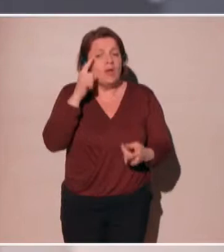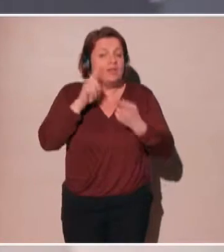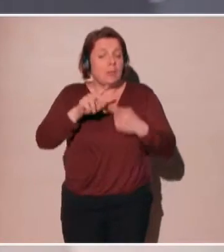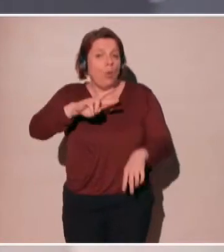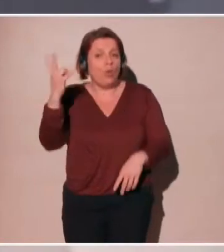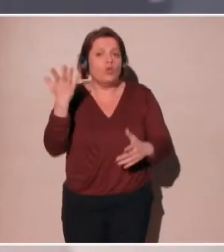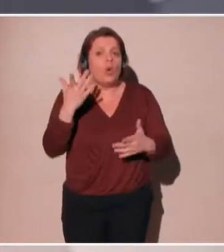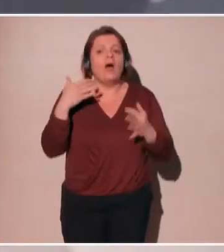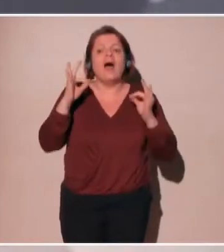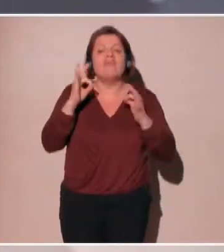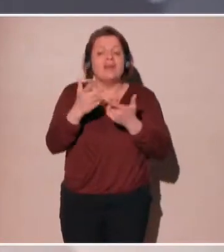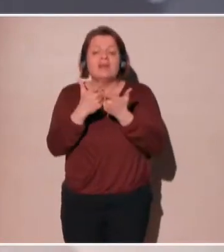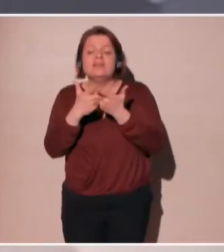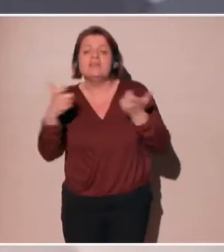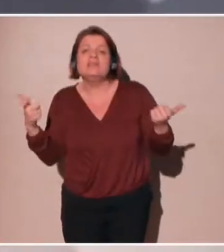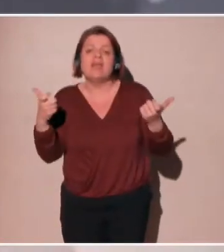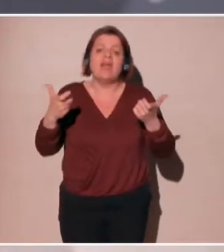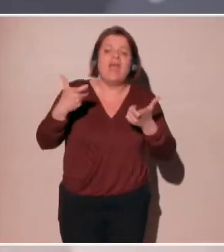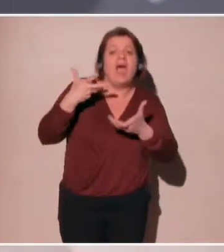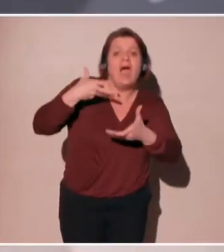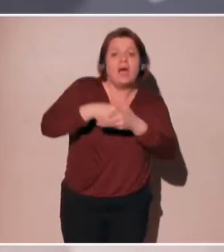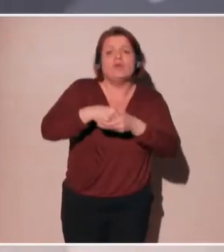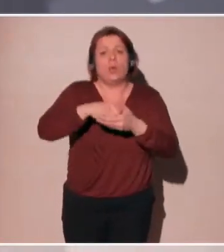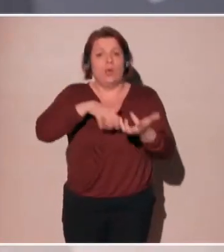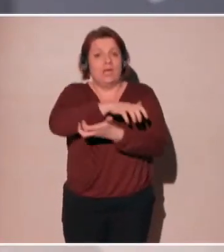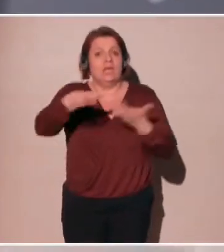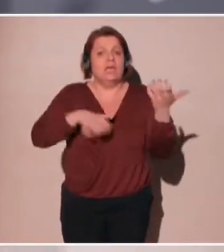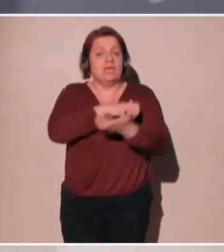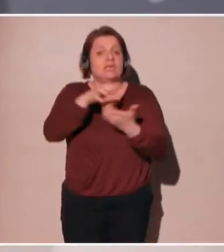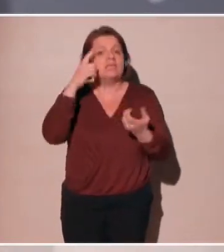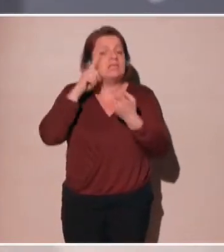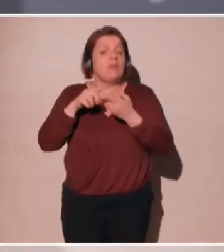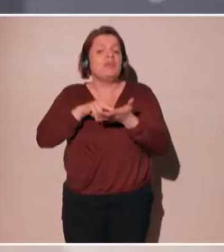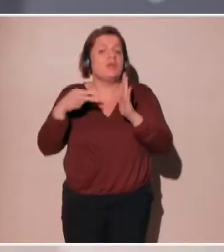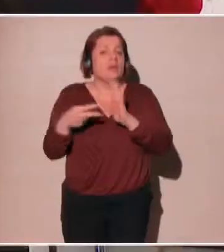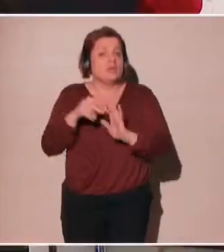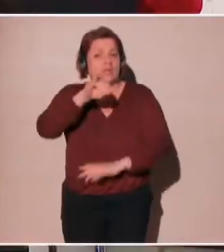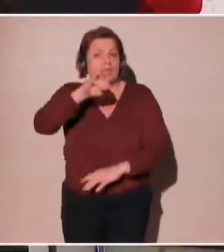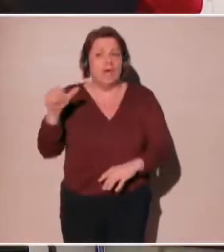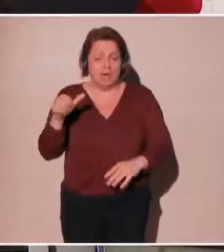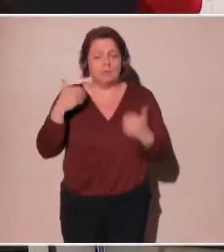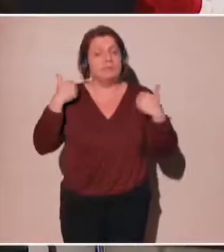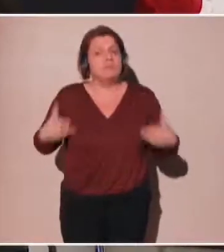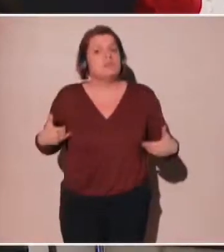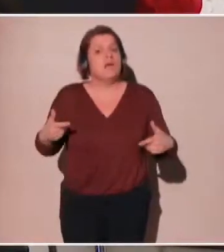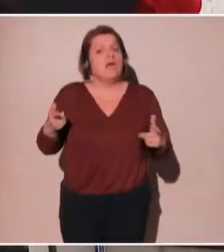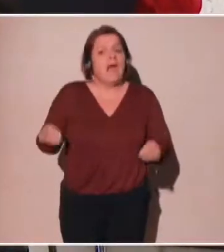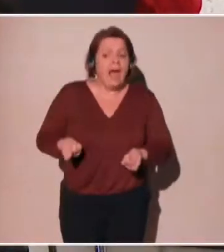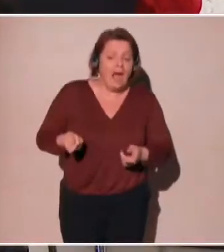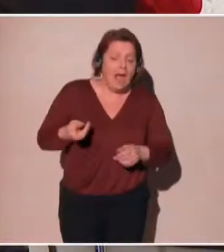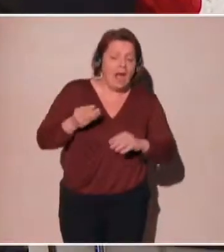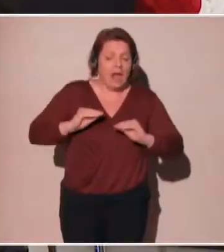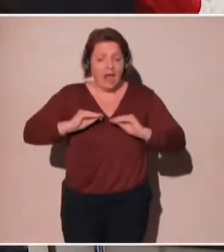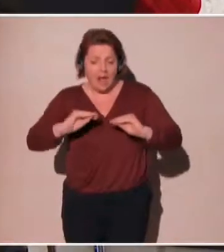la crise de la diversité et de l'inclusion dans les technologies d'IA. En tant qu'éducatrice